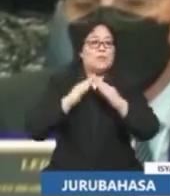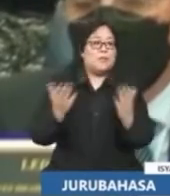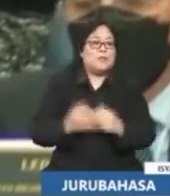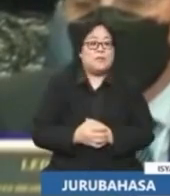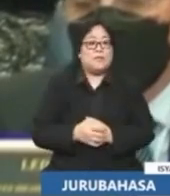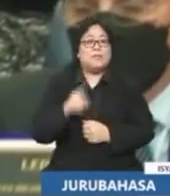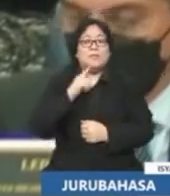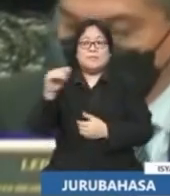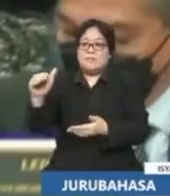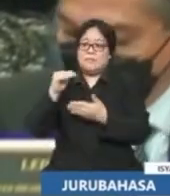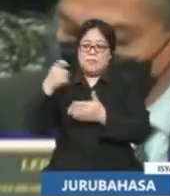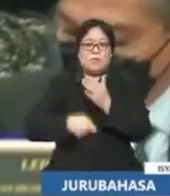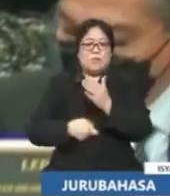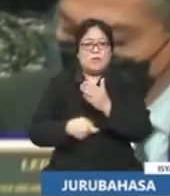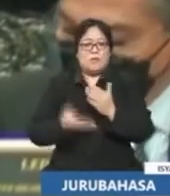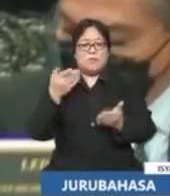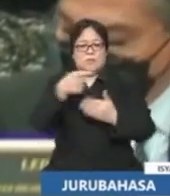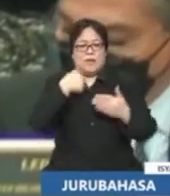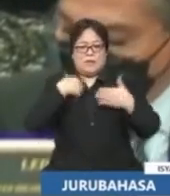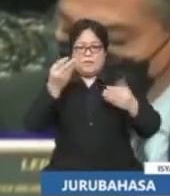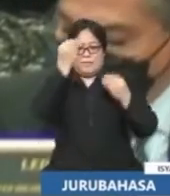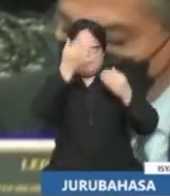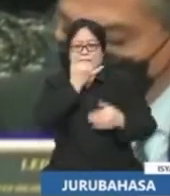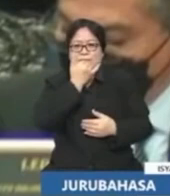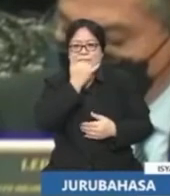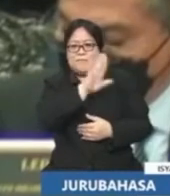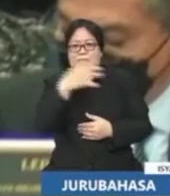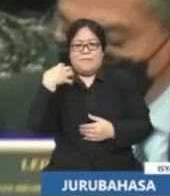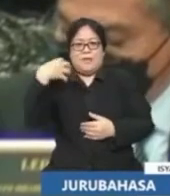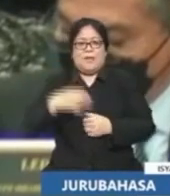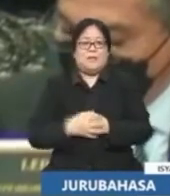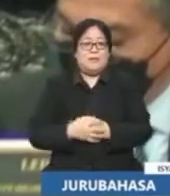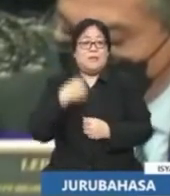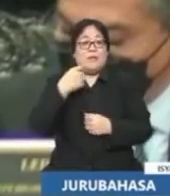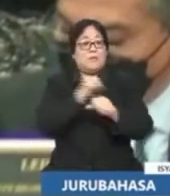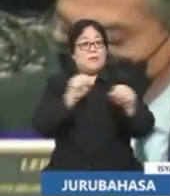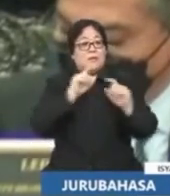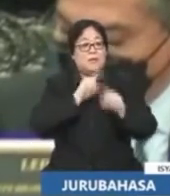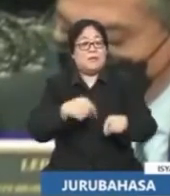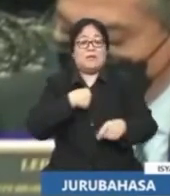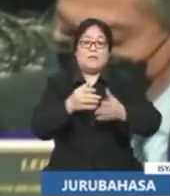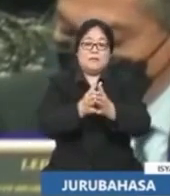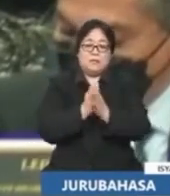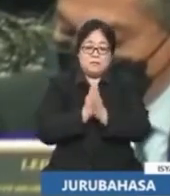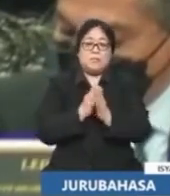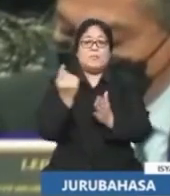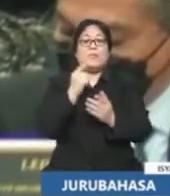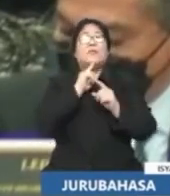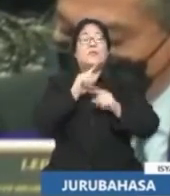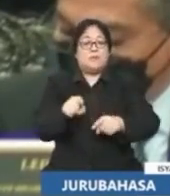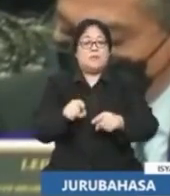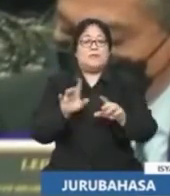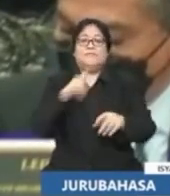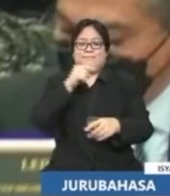rumah. This is the cost, Yang Berhormat Menteri. I think you've been misled by your officers or whoever prepared this answer. Saya mohon satu